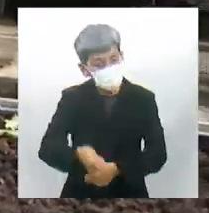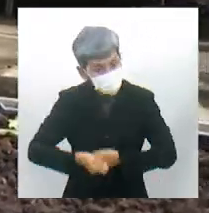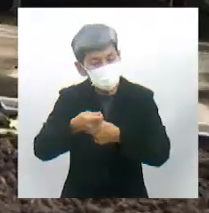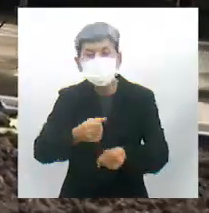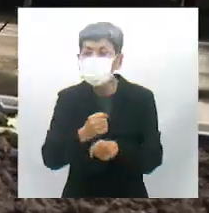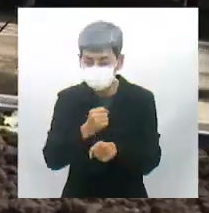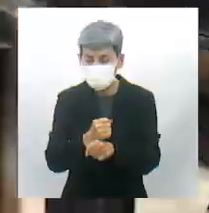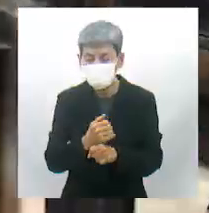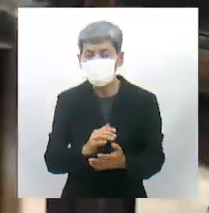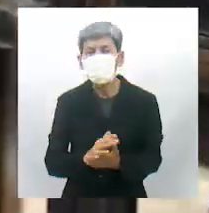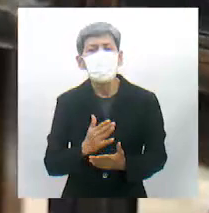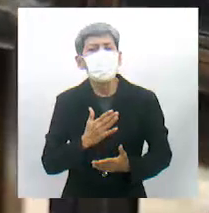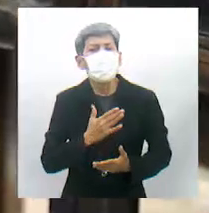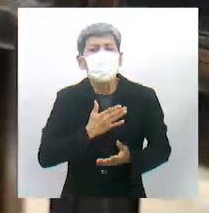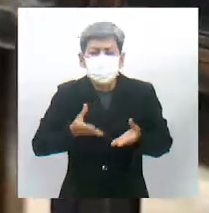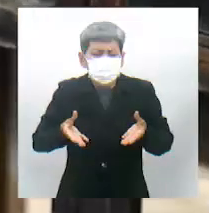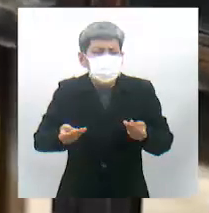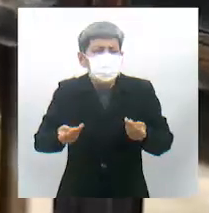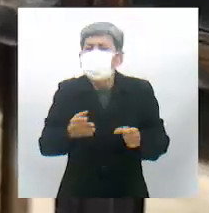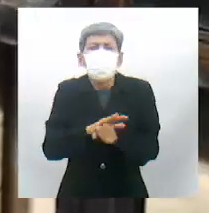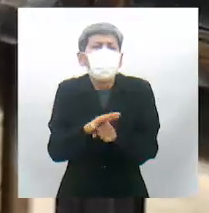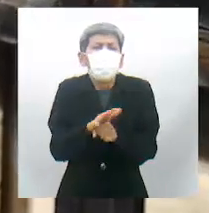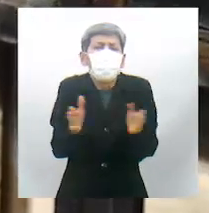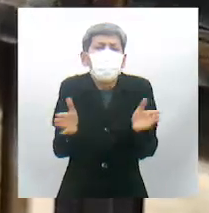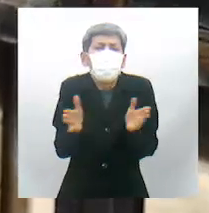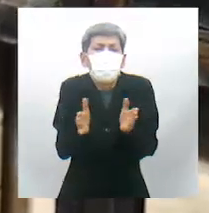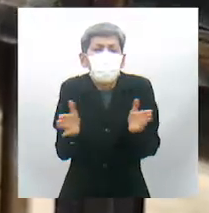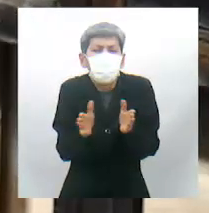การแบบไหนอย่างเงี้ยครับเพราะว่ามันที่เรามันน้อยเราต้อง